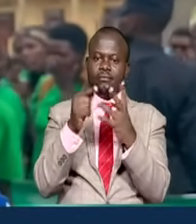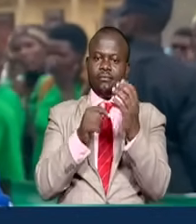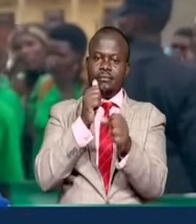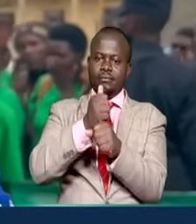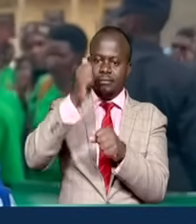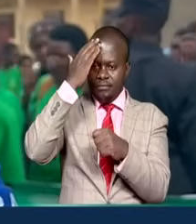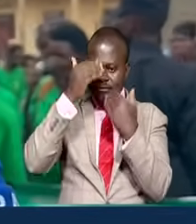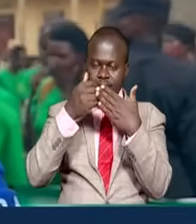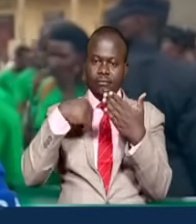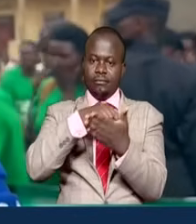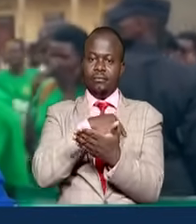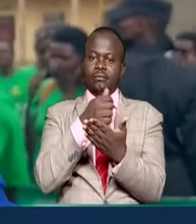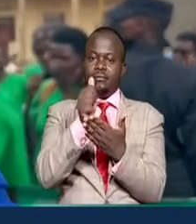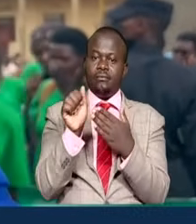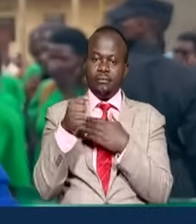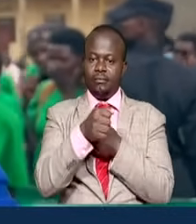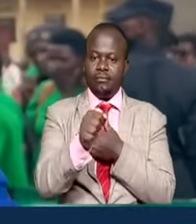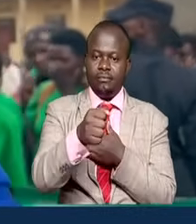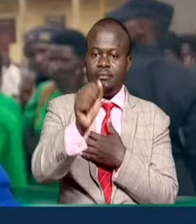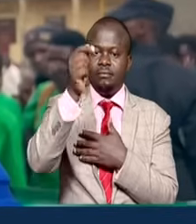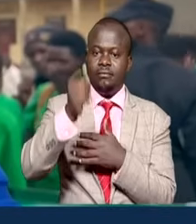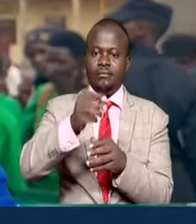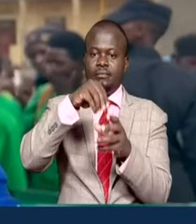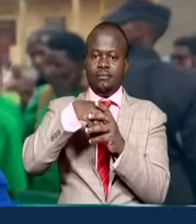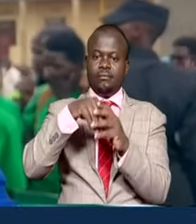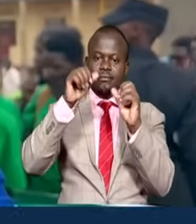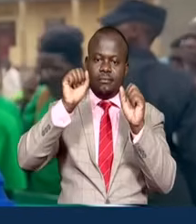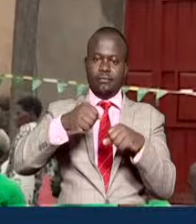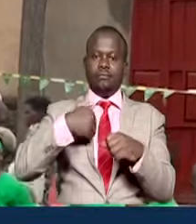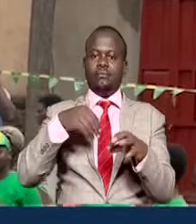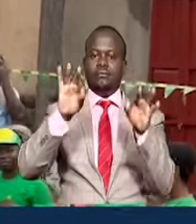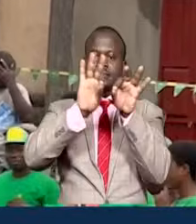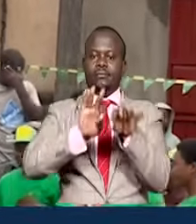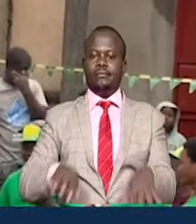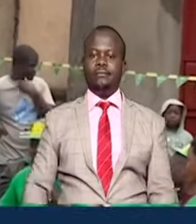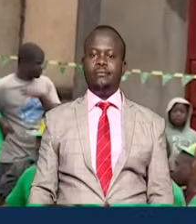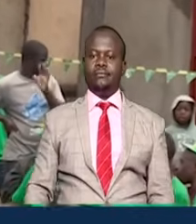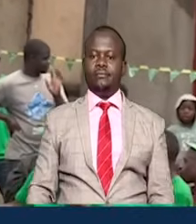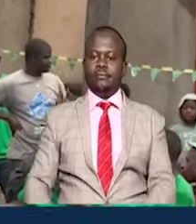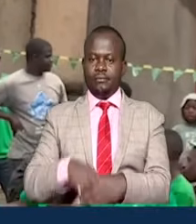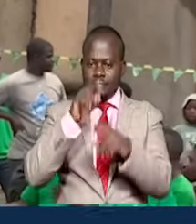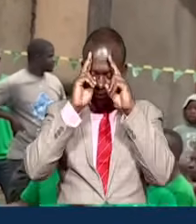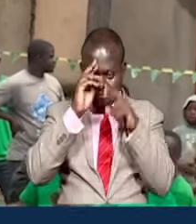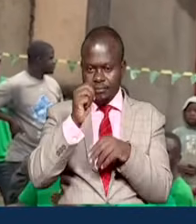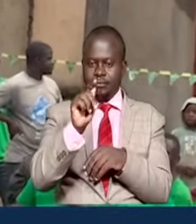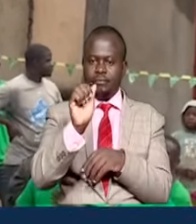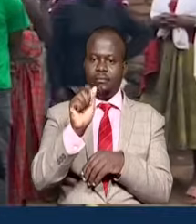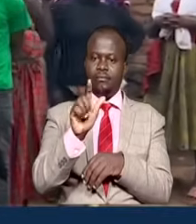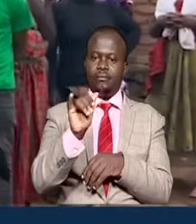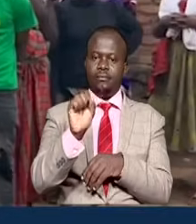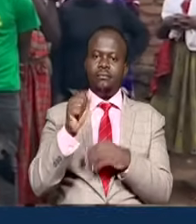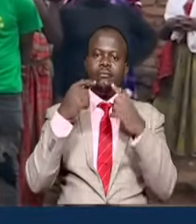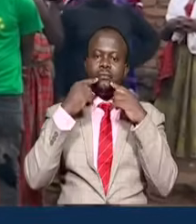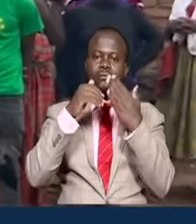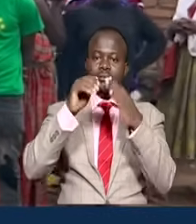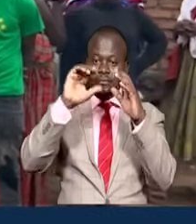kugira ngo ubwo bukerarugendo abaza muri ubwo bukerarugendo birusheho kubagirira akamaro. Honorable Mukabarisa yishimiye ko ibikorwa byo